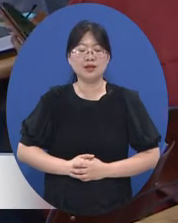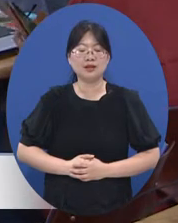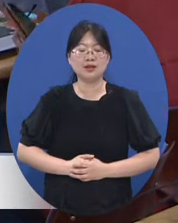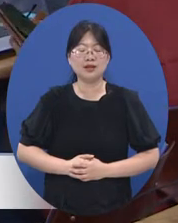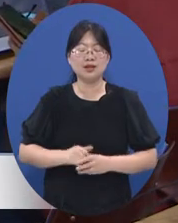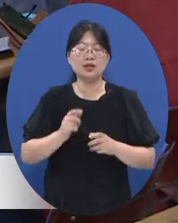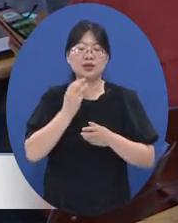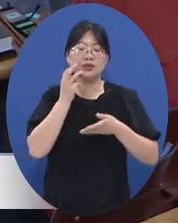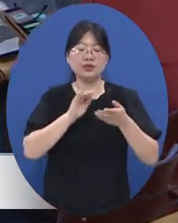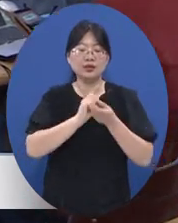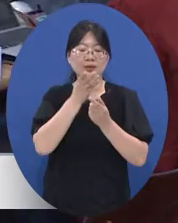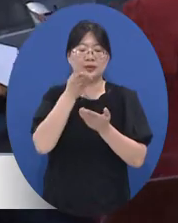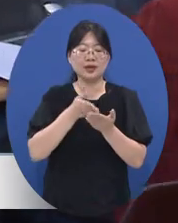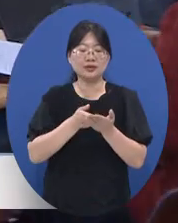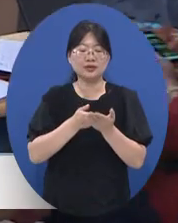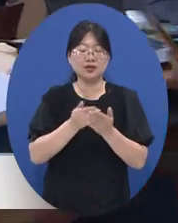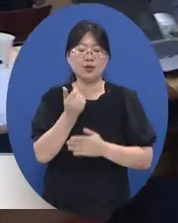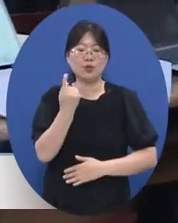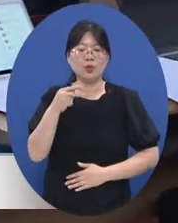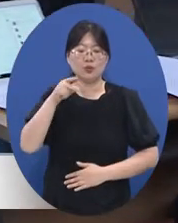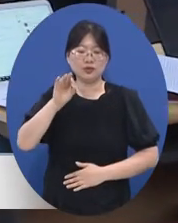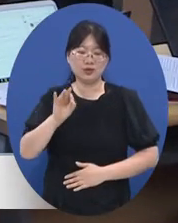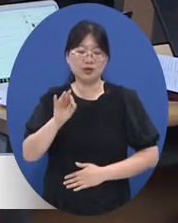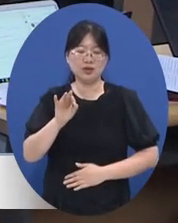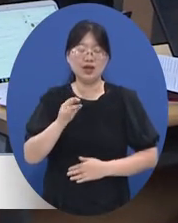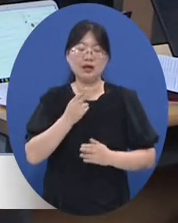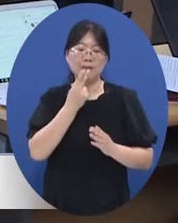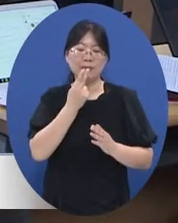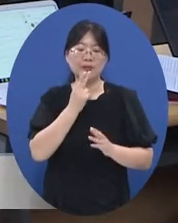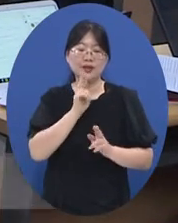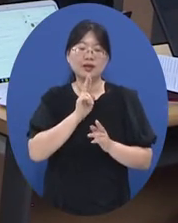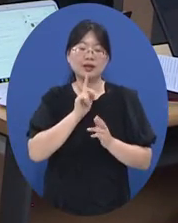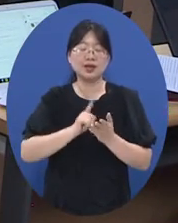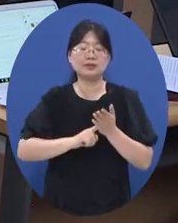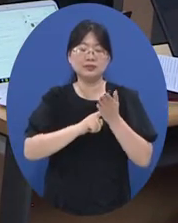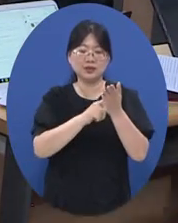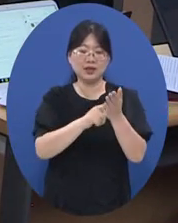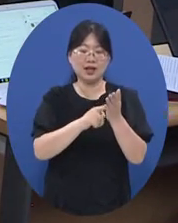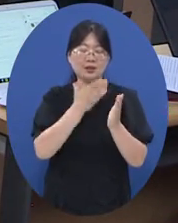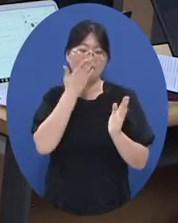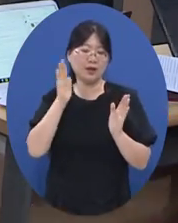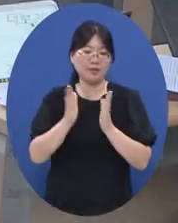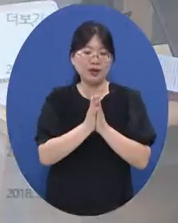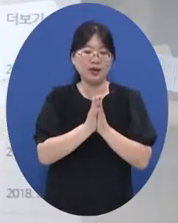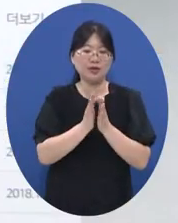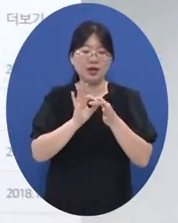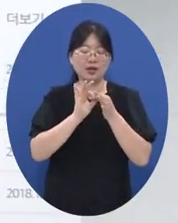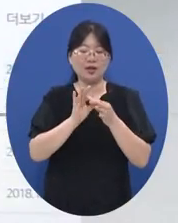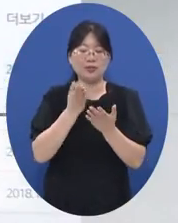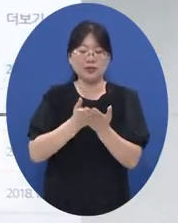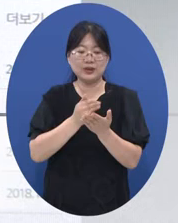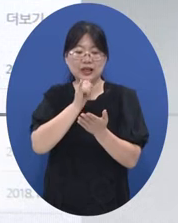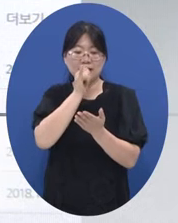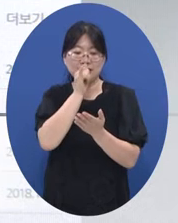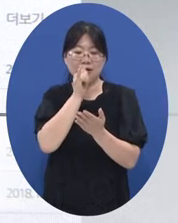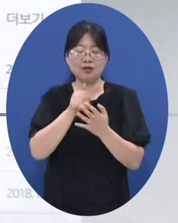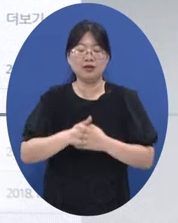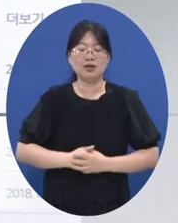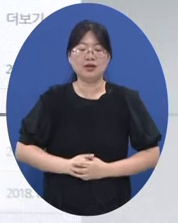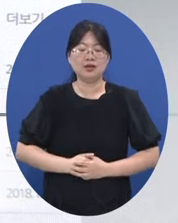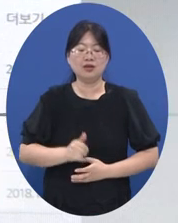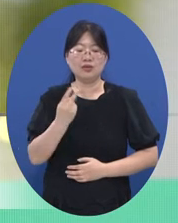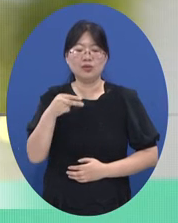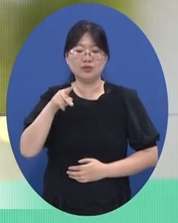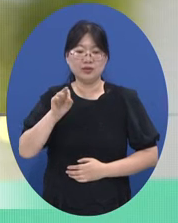김효은 경기도 대변인이 25일 효성중공업 입찰 담합 관련 브리핑을 열었습니다. 경기도 공익제보 한라인을